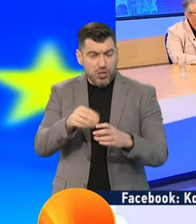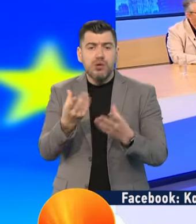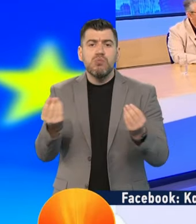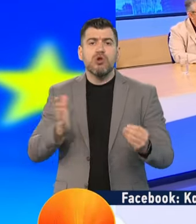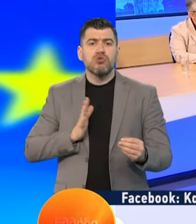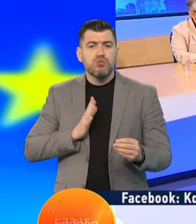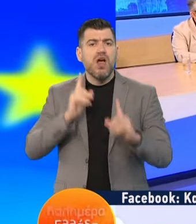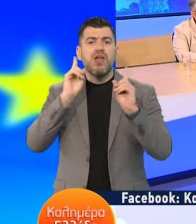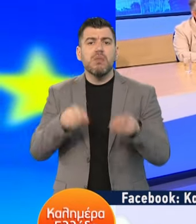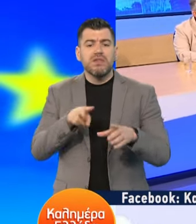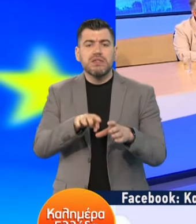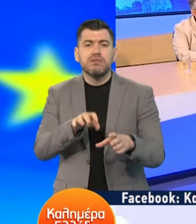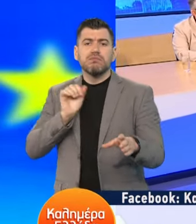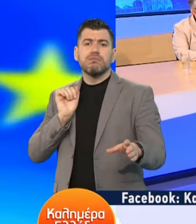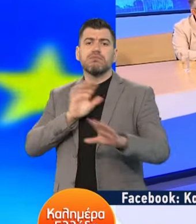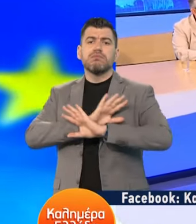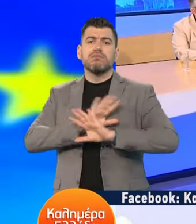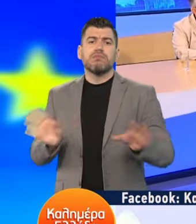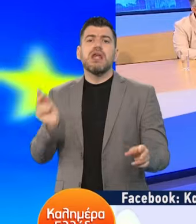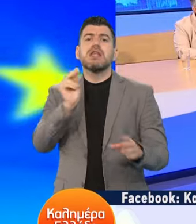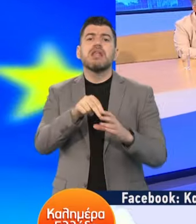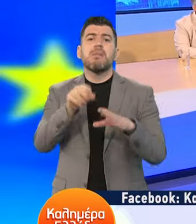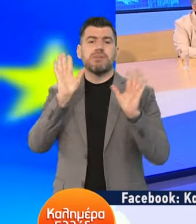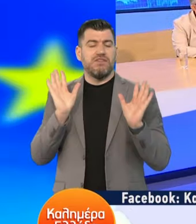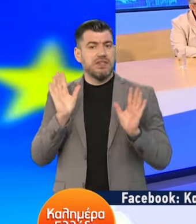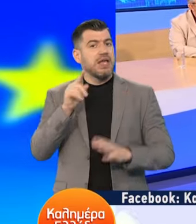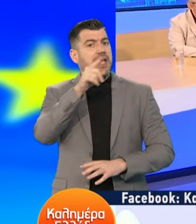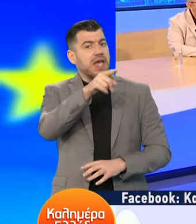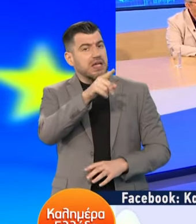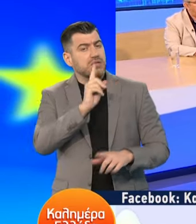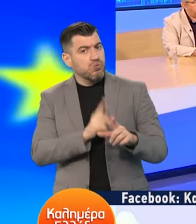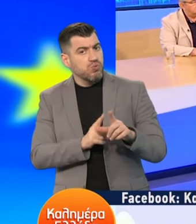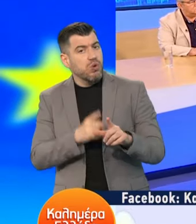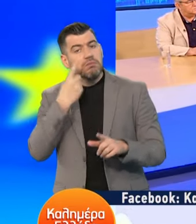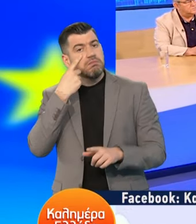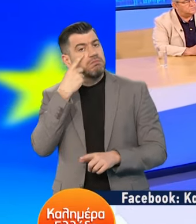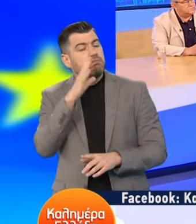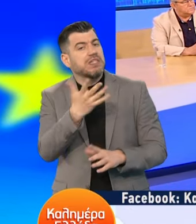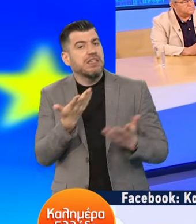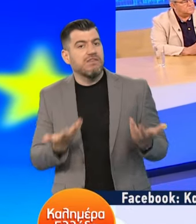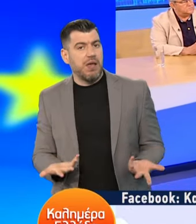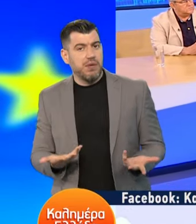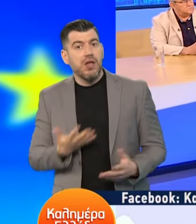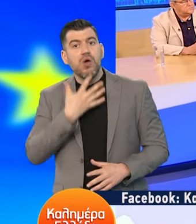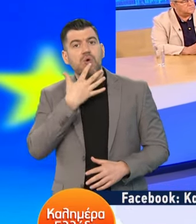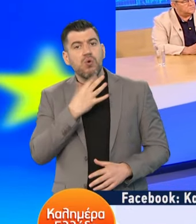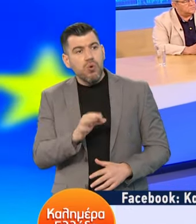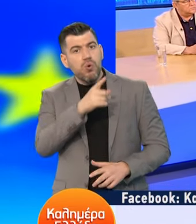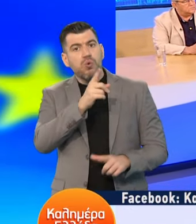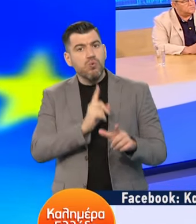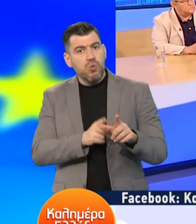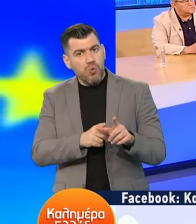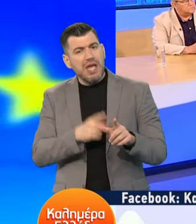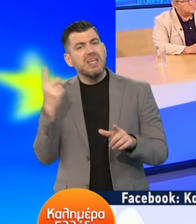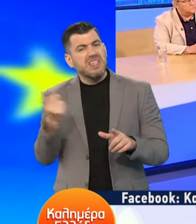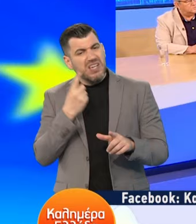ποσοστά ρεκόρ αποχής. Αυτό εσείς το εισπράττετε και το ρωτώ τώρα για ένα κόμμα που θεωρητικά έχει